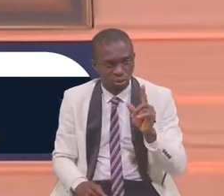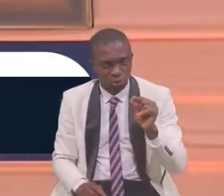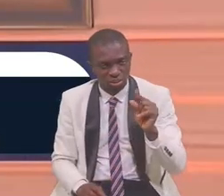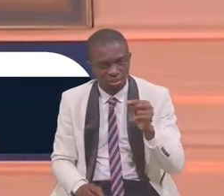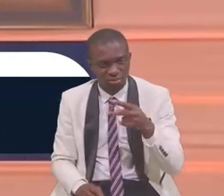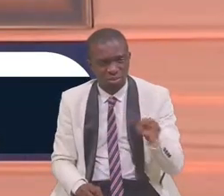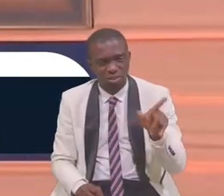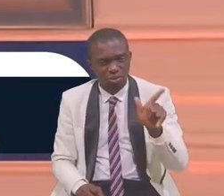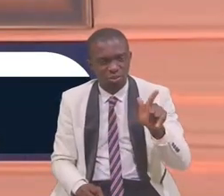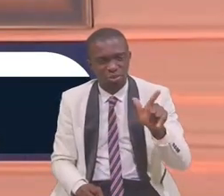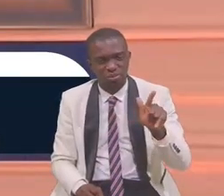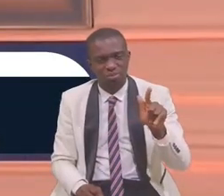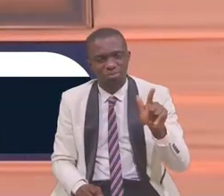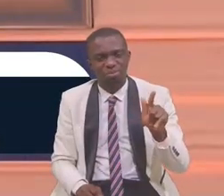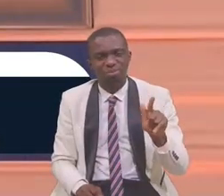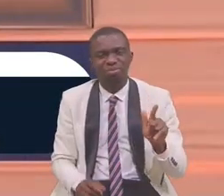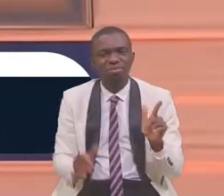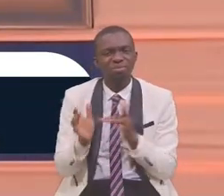Jean 20, 21.